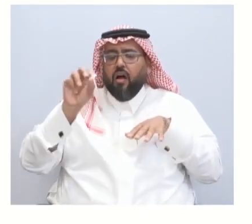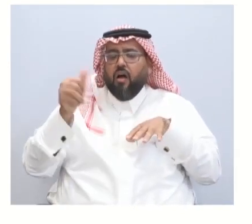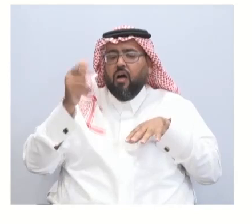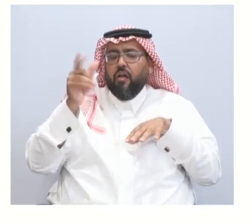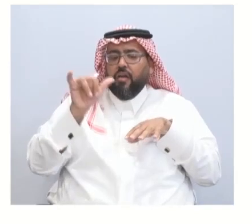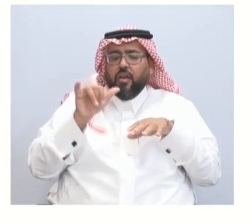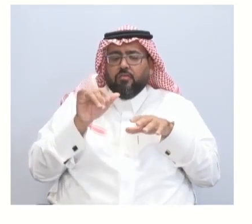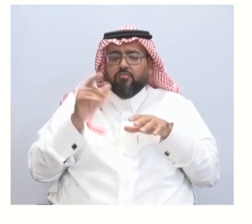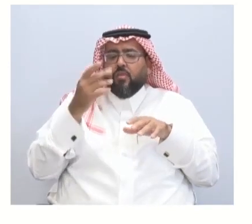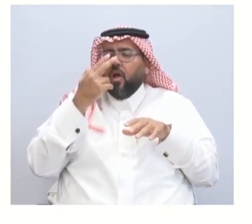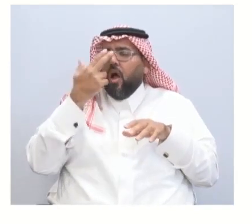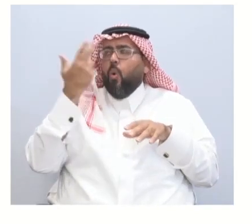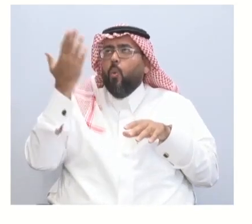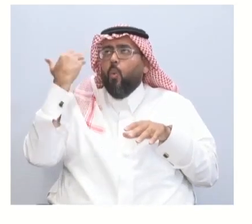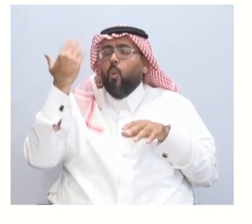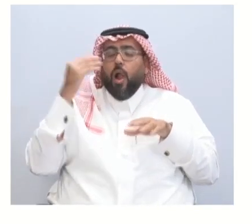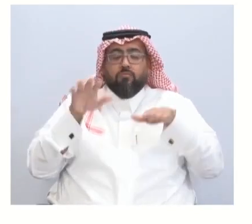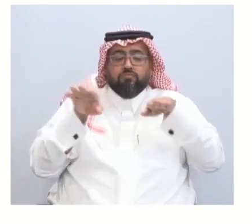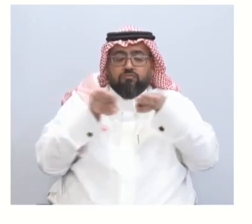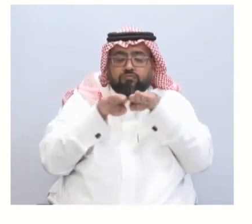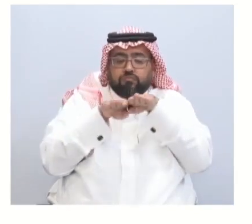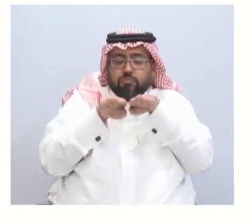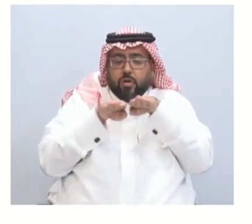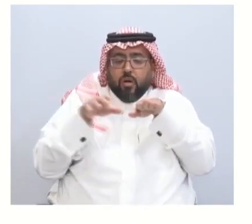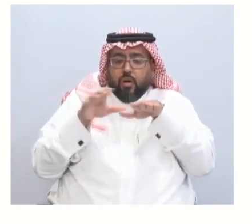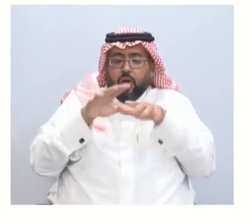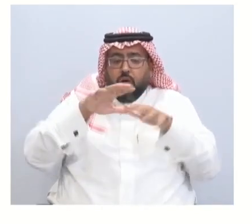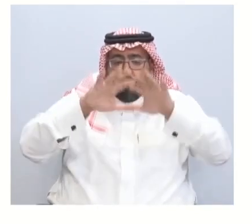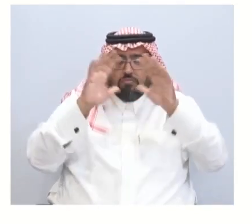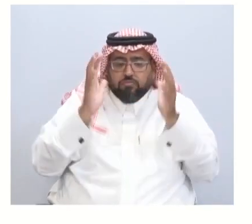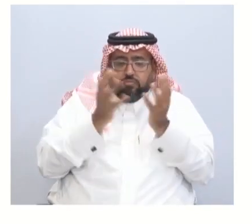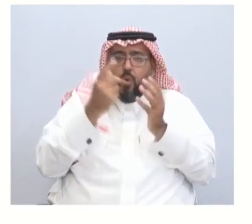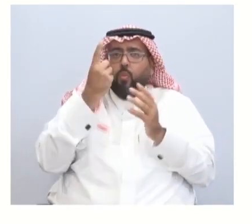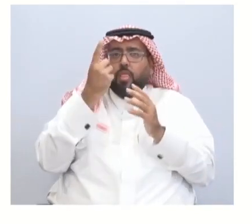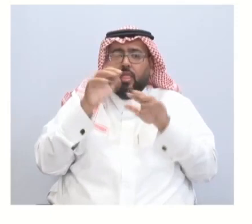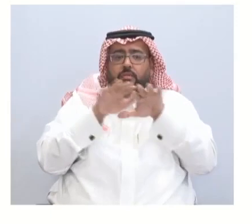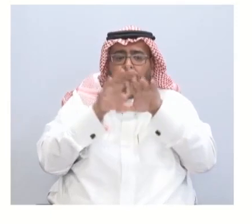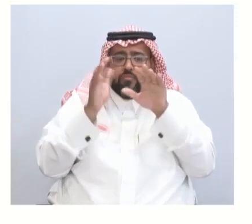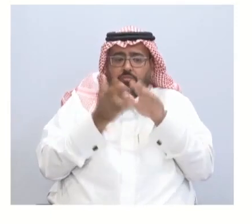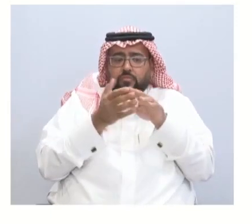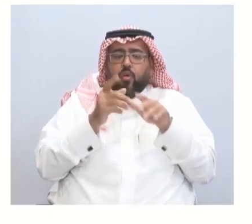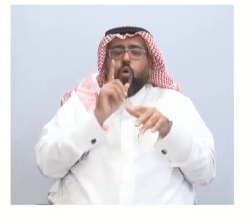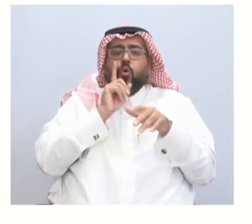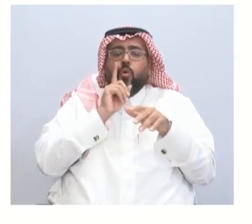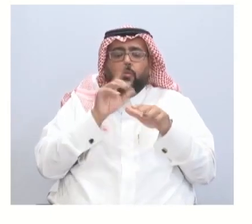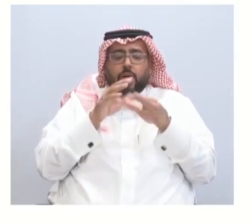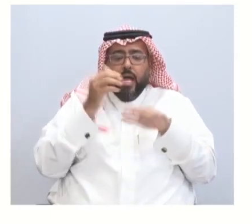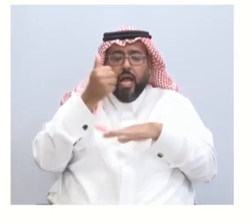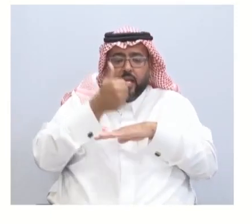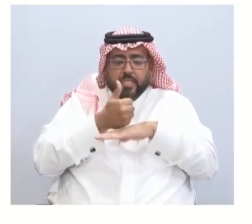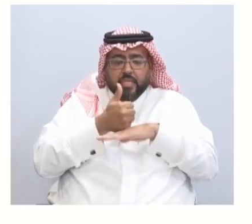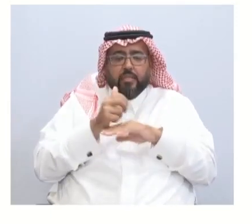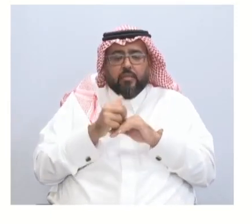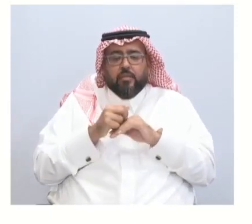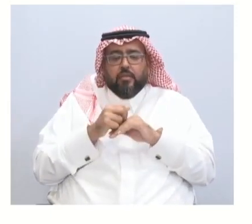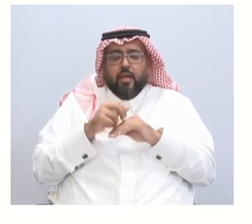القارات كانت مجتمعه معا في قاره واحده ضخمه القاره الام او الاصل واطلق